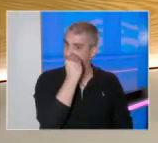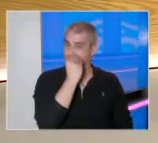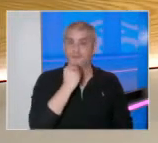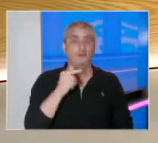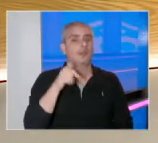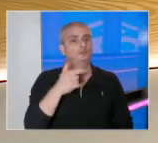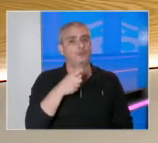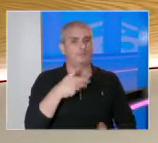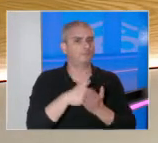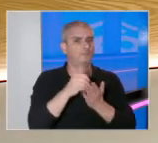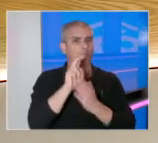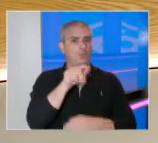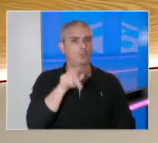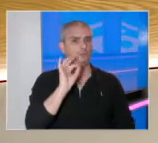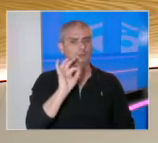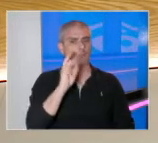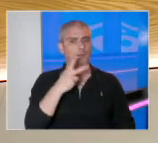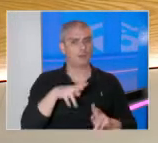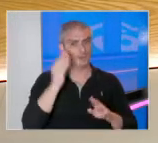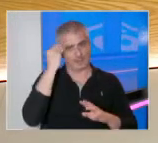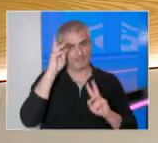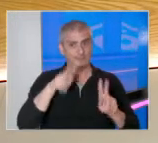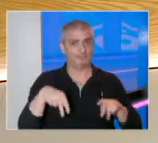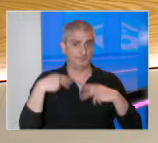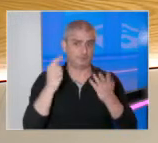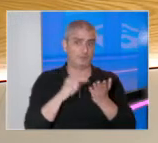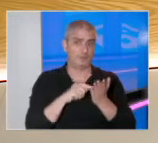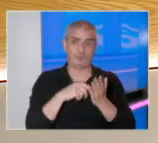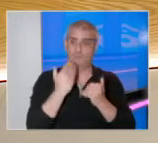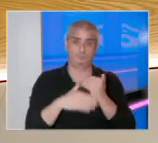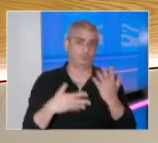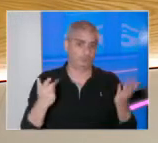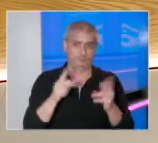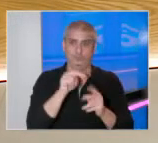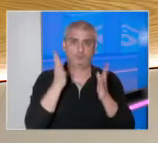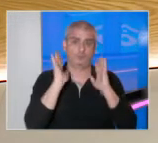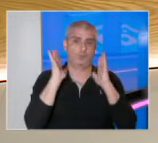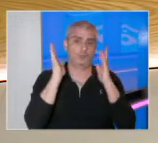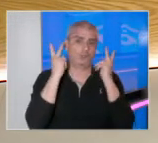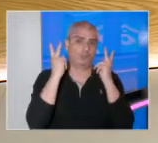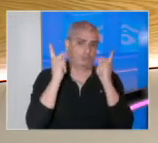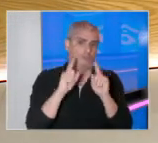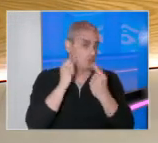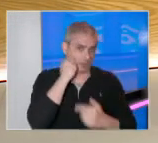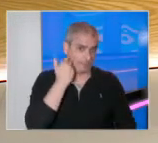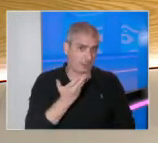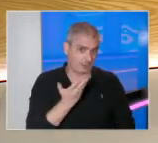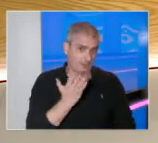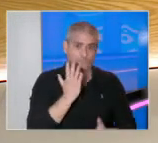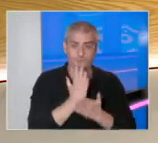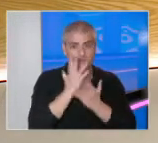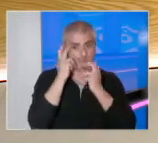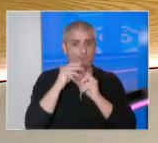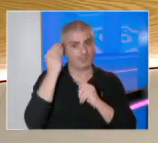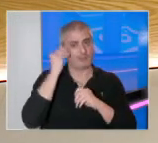אנחנו ממשיכים בנושא הזה של חזרת התלמידים, כי בסופו של דבר זה נושא מאוד מאוד חשוב, שזה קורה מחר. כבר צפויים